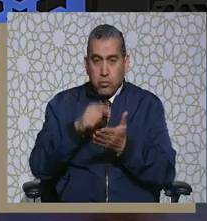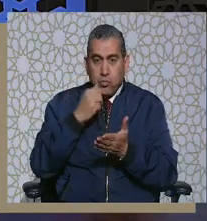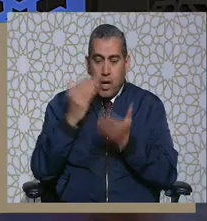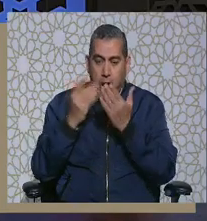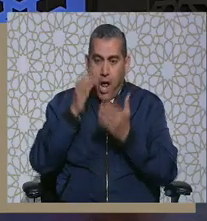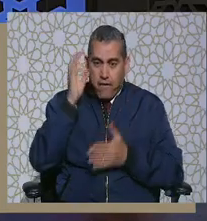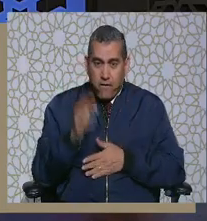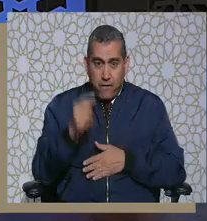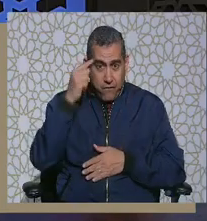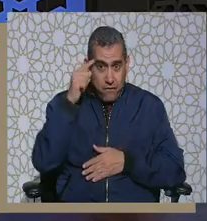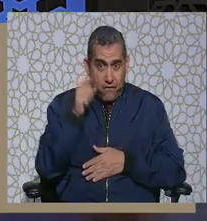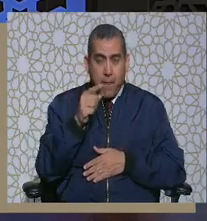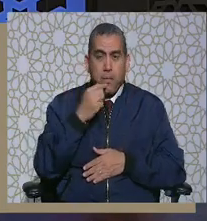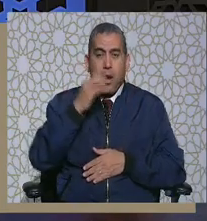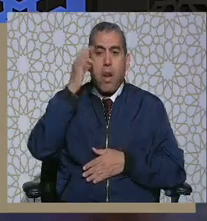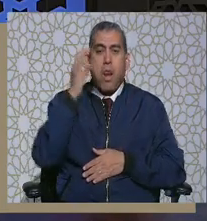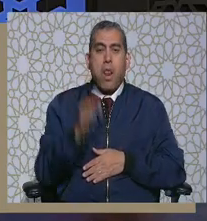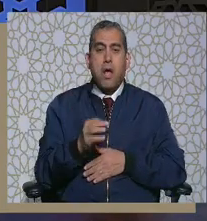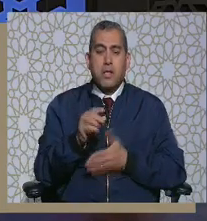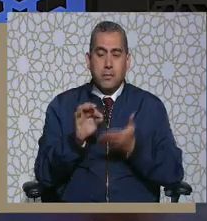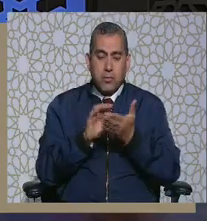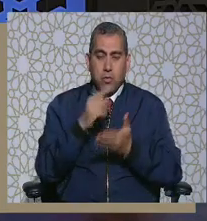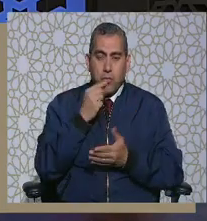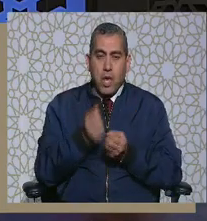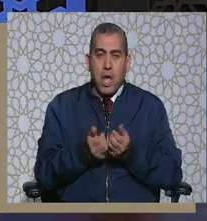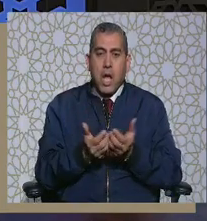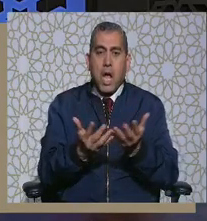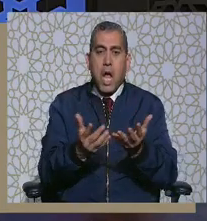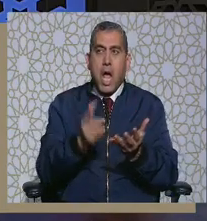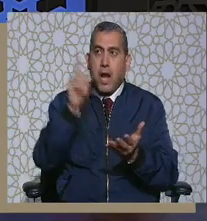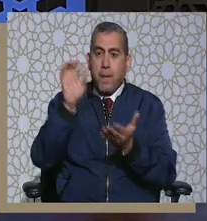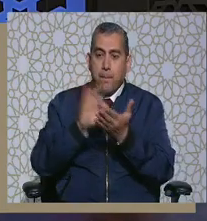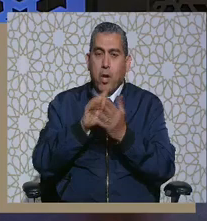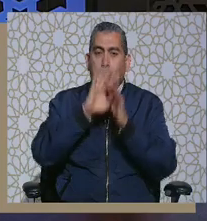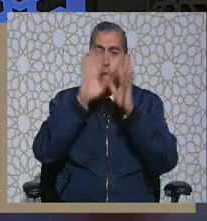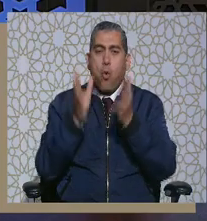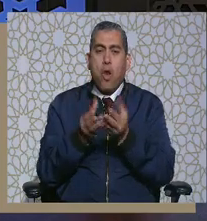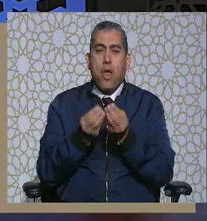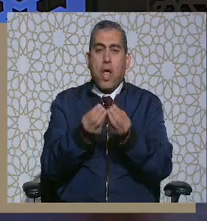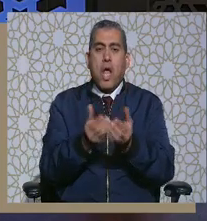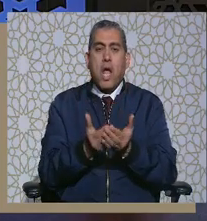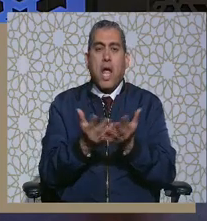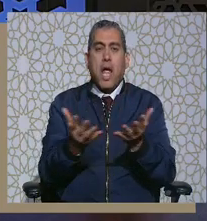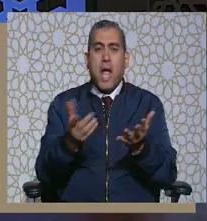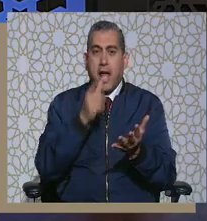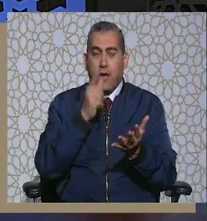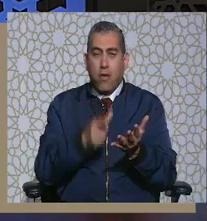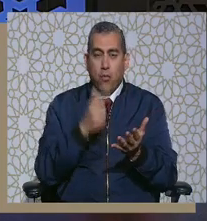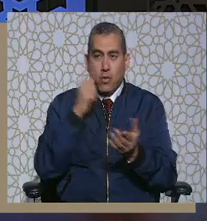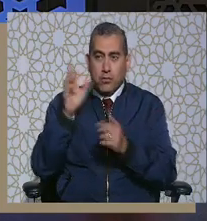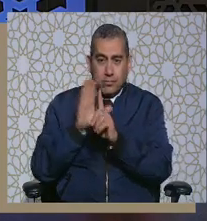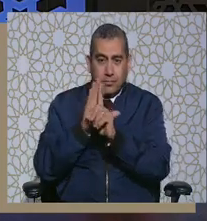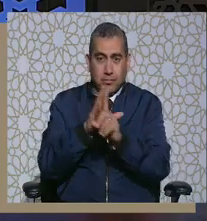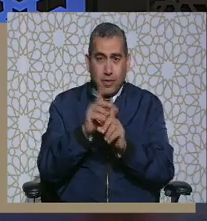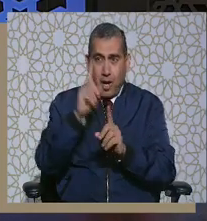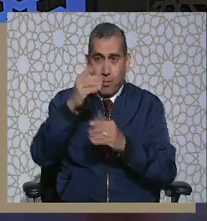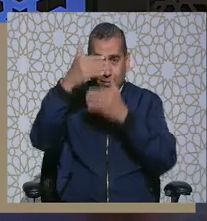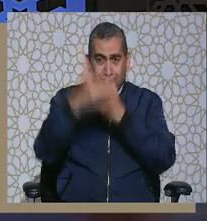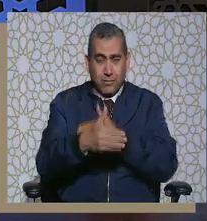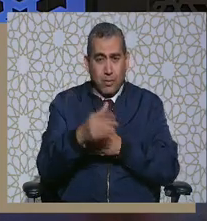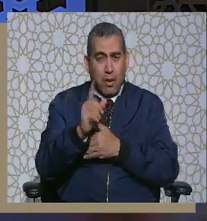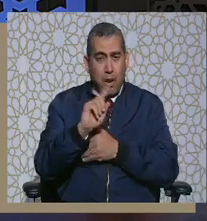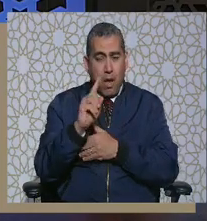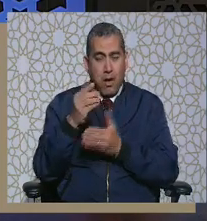صحيحه نقرا ان الاقدار كلها خير فهي معينه وليست معيق